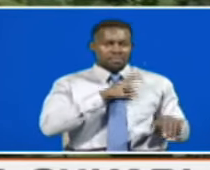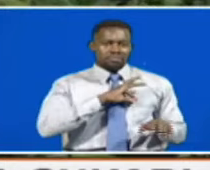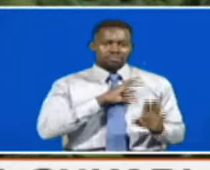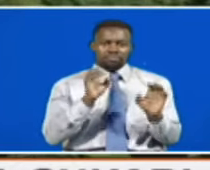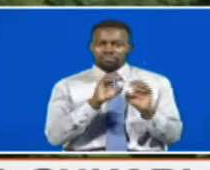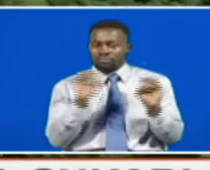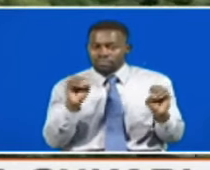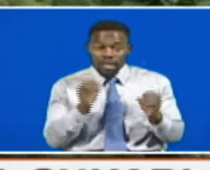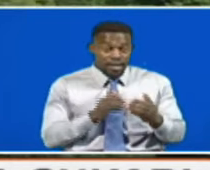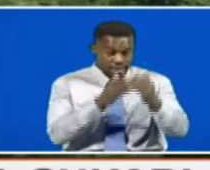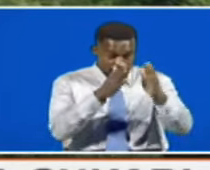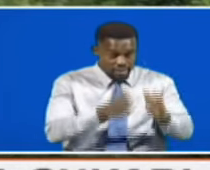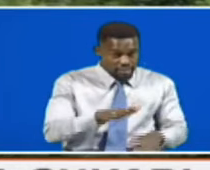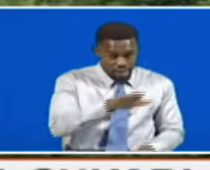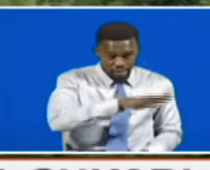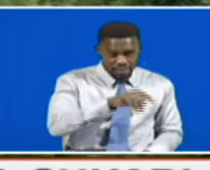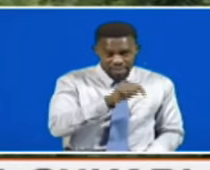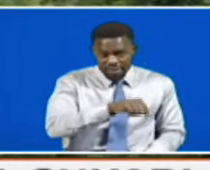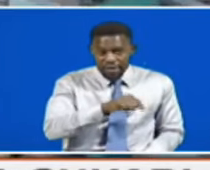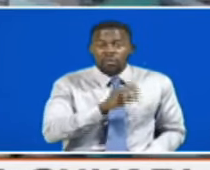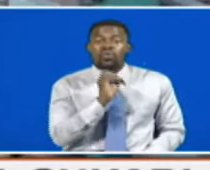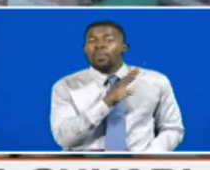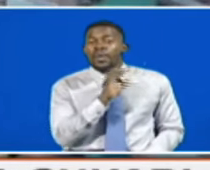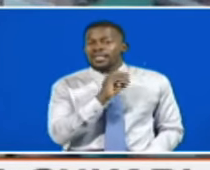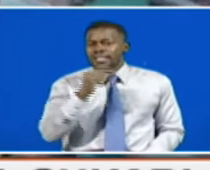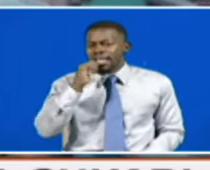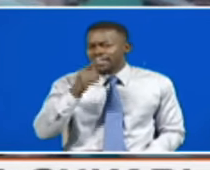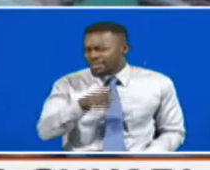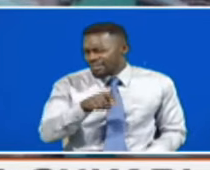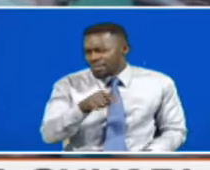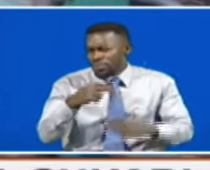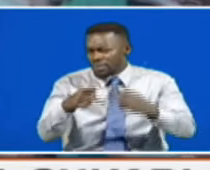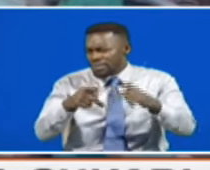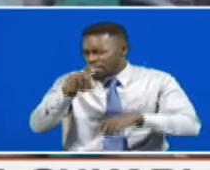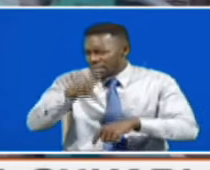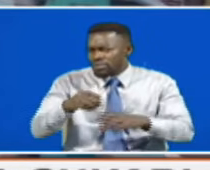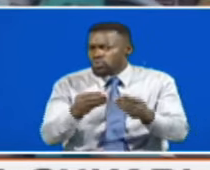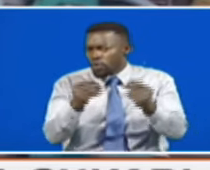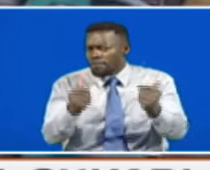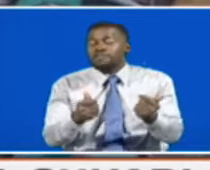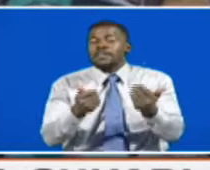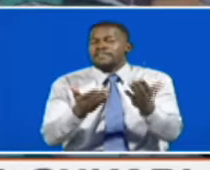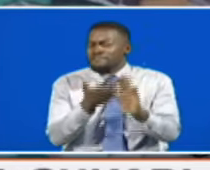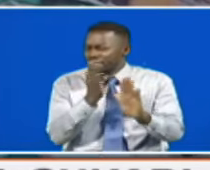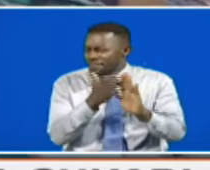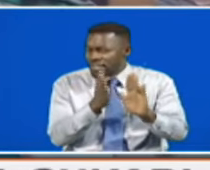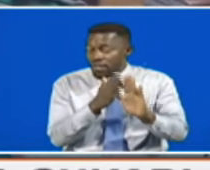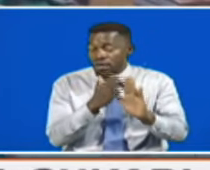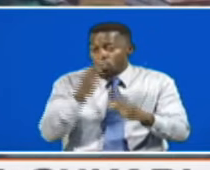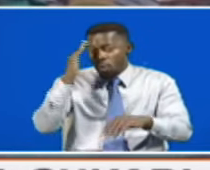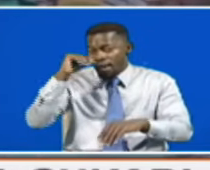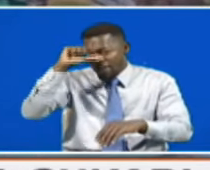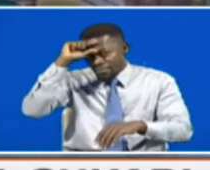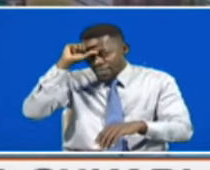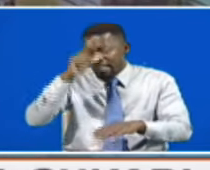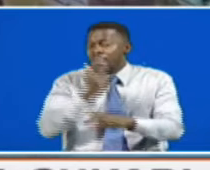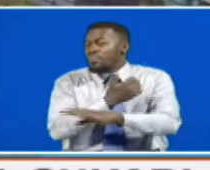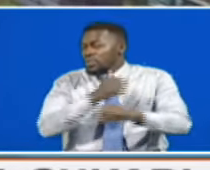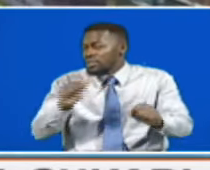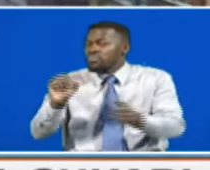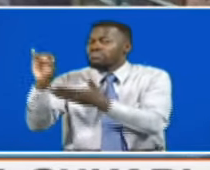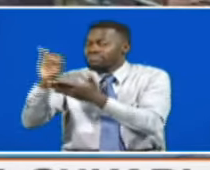kwamba iwapo swala hili halitashughulikiwa kwa haraka, basi huenda hata ajenda ya serikali ya kukodisha viwanda vya